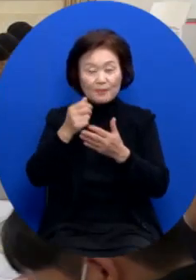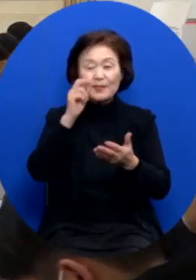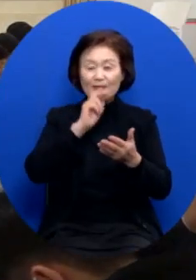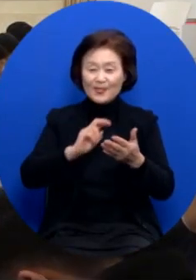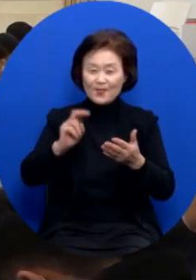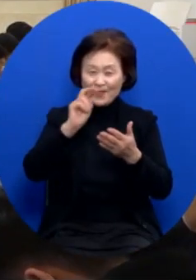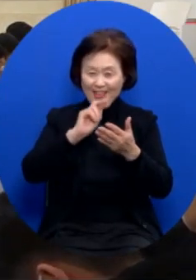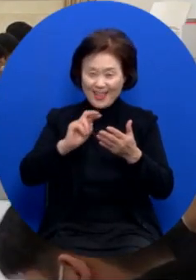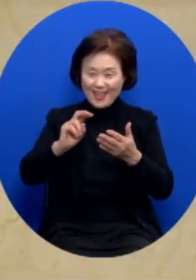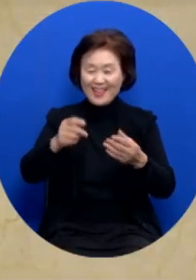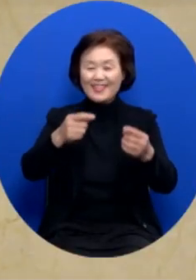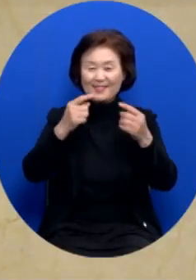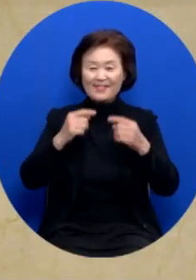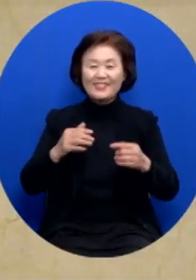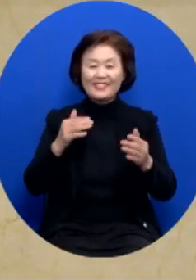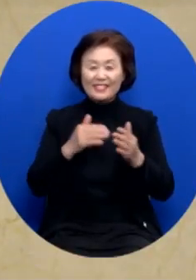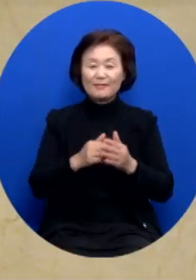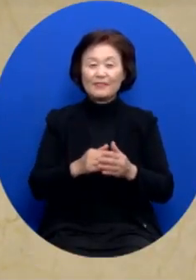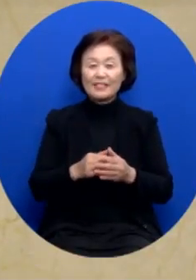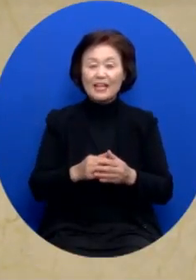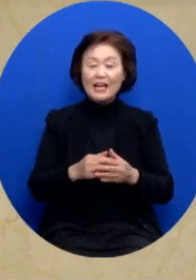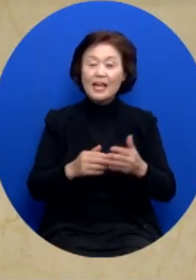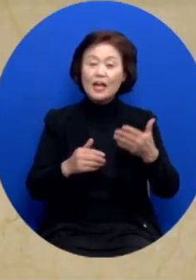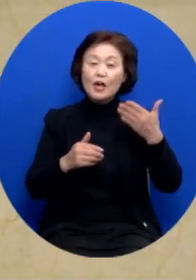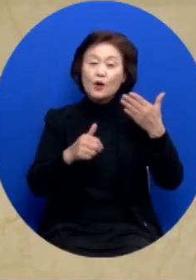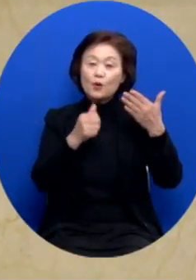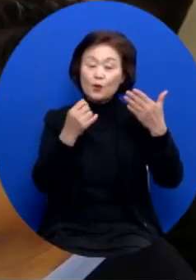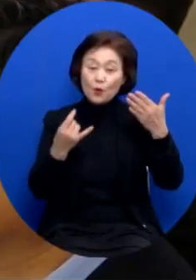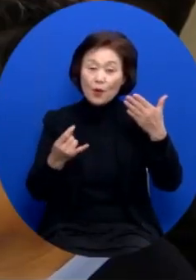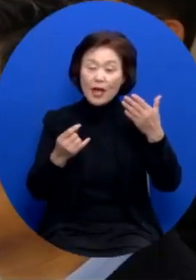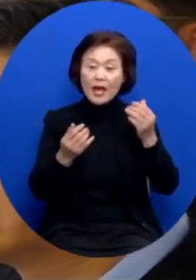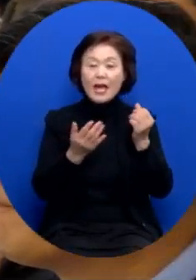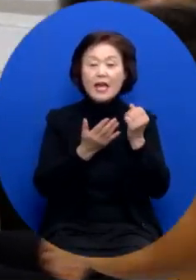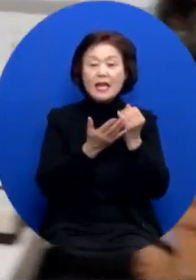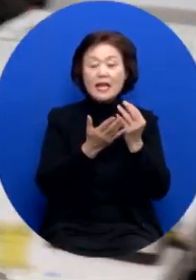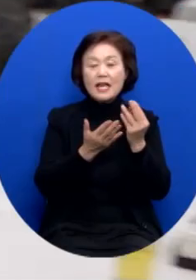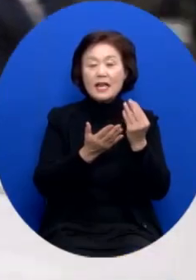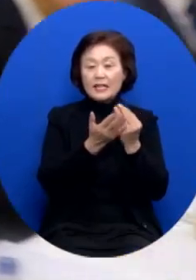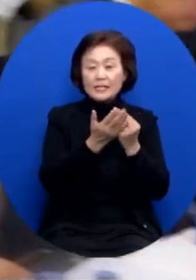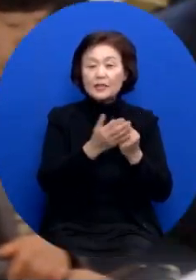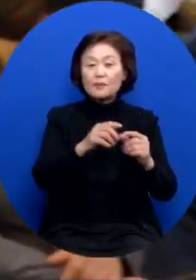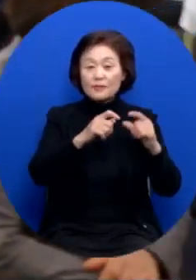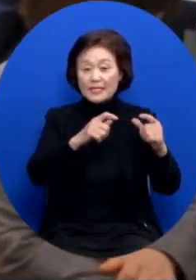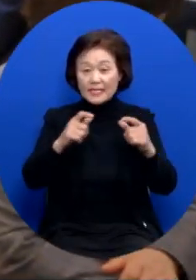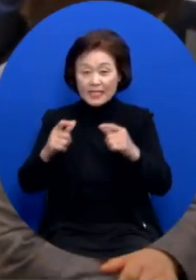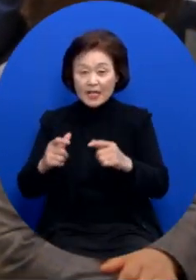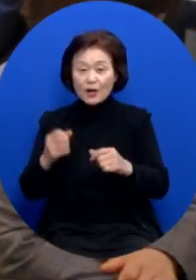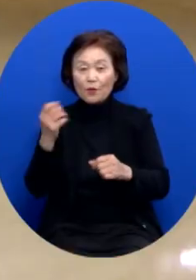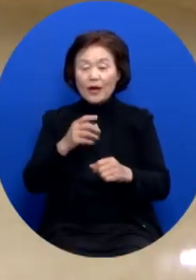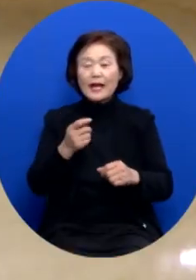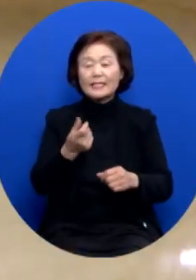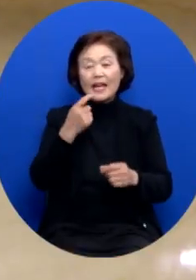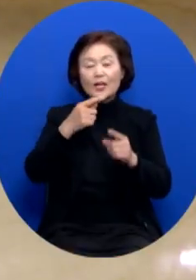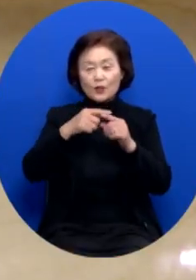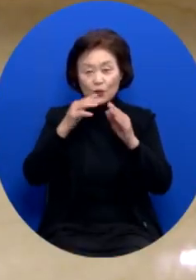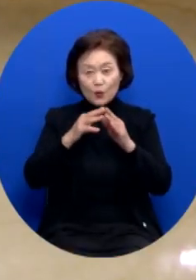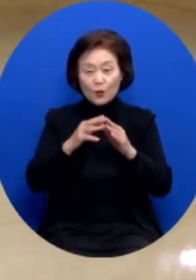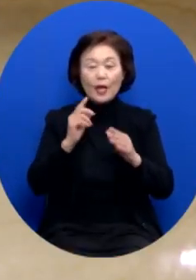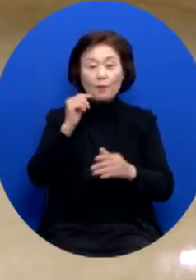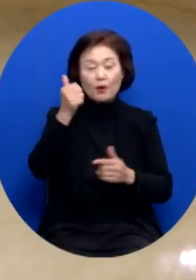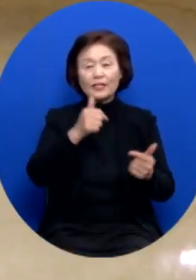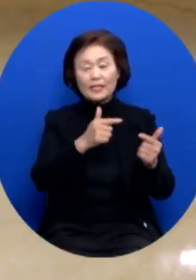청은 선교회는 제 9회 도서 지역 도시 소형 교회 목회자 초청 위로와 세미나를 개최했습니다 예배에서